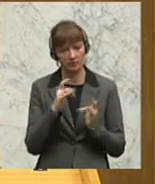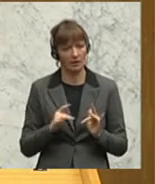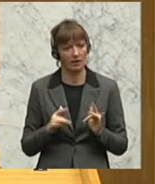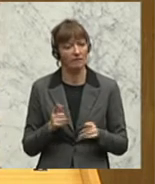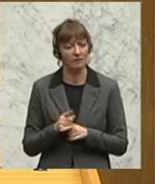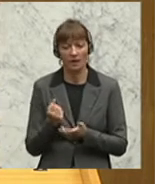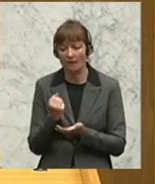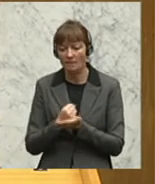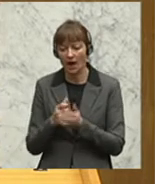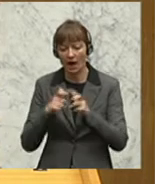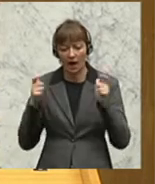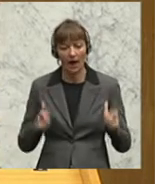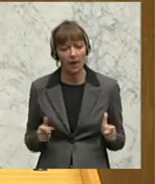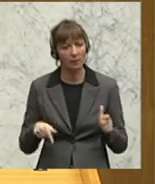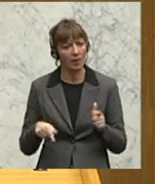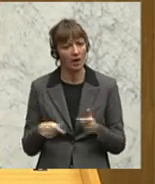und Unbedenklichkeitsstudien,